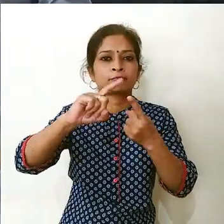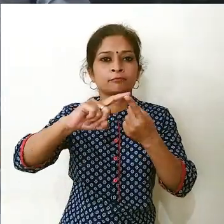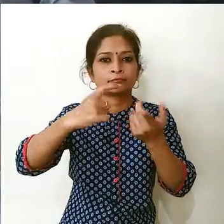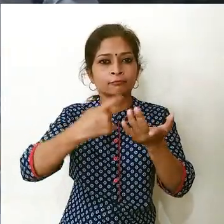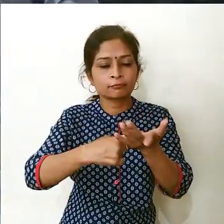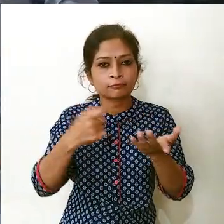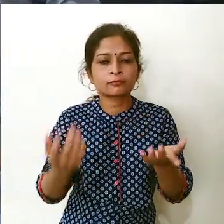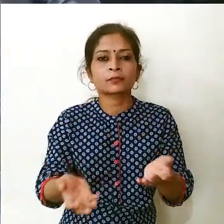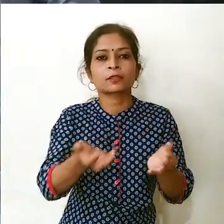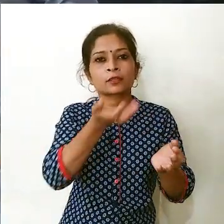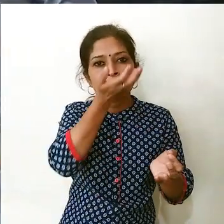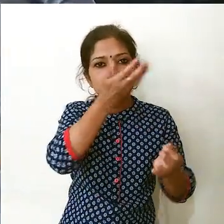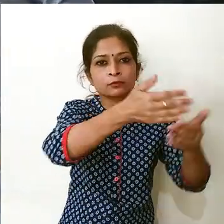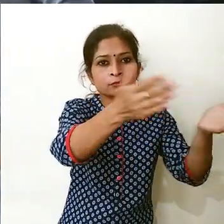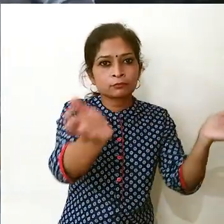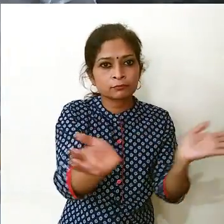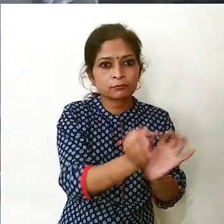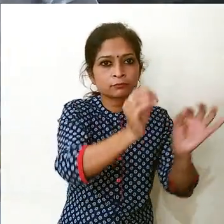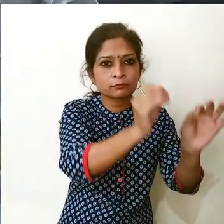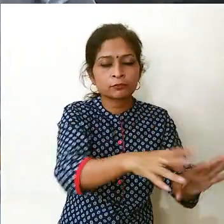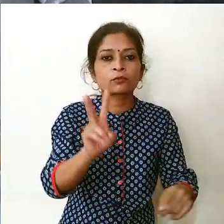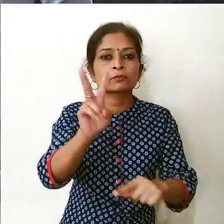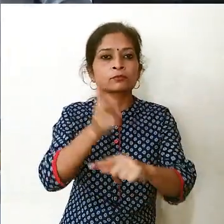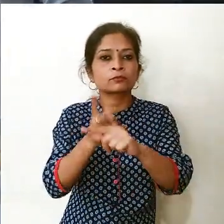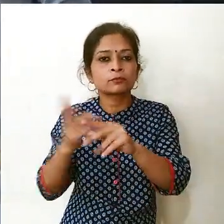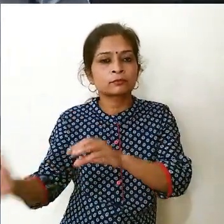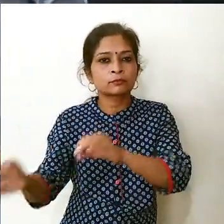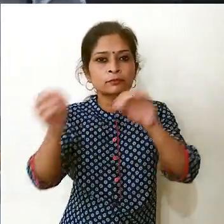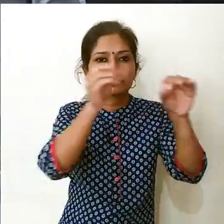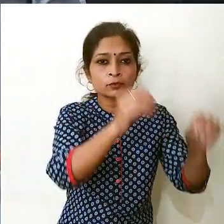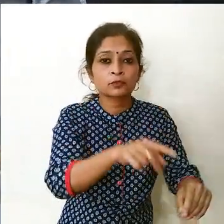को